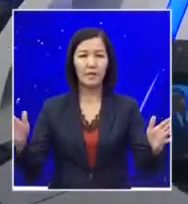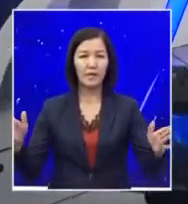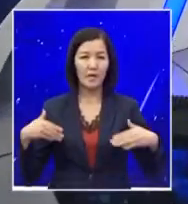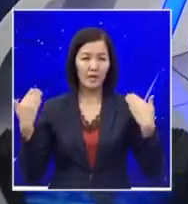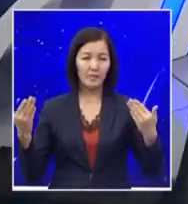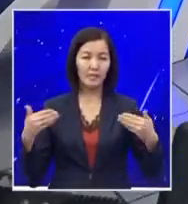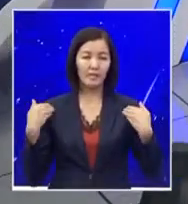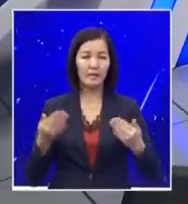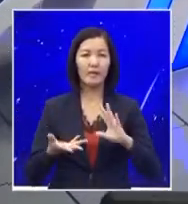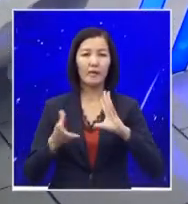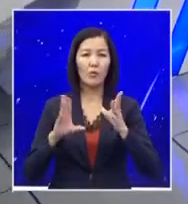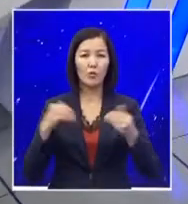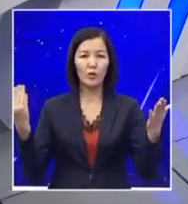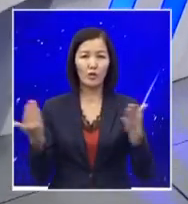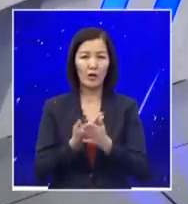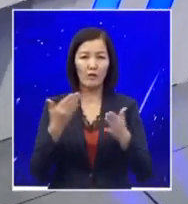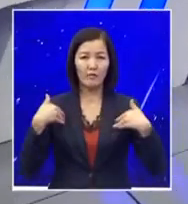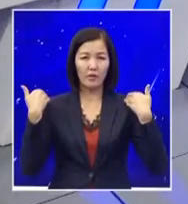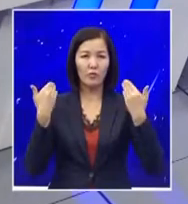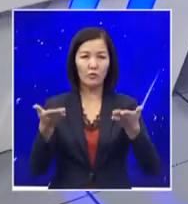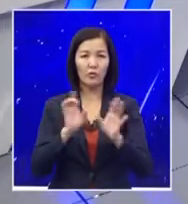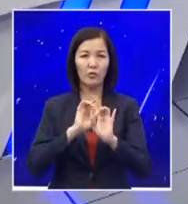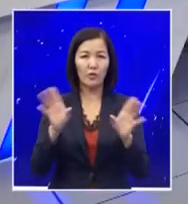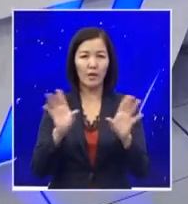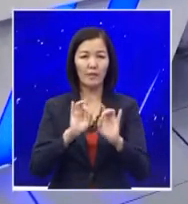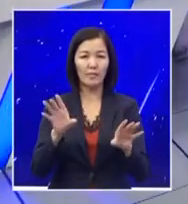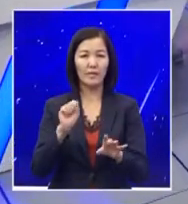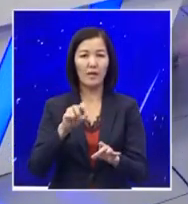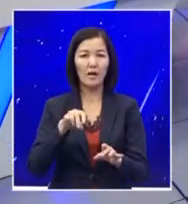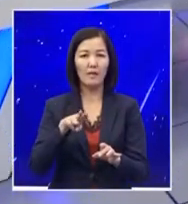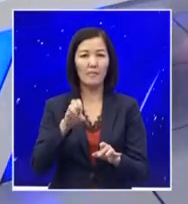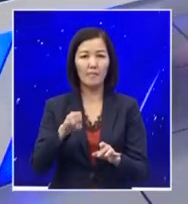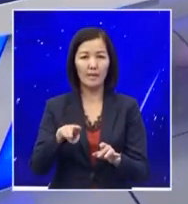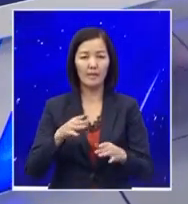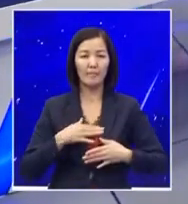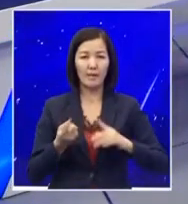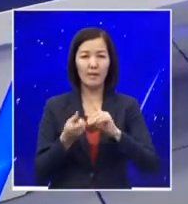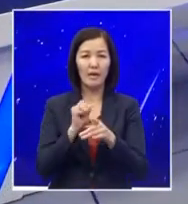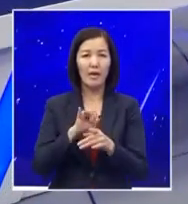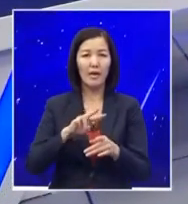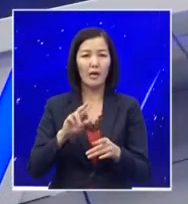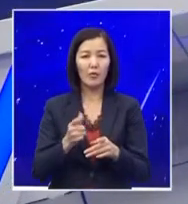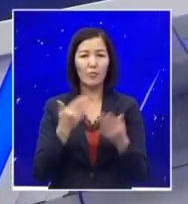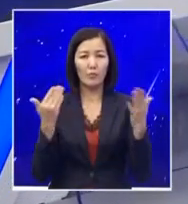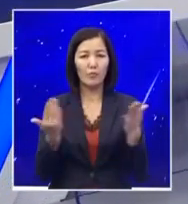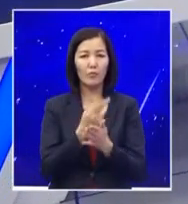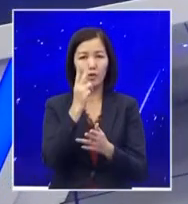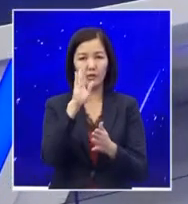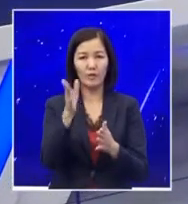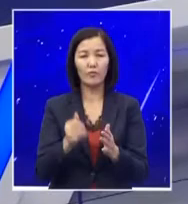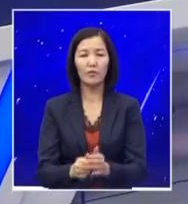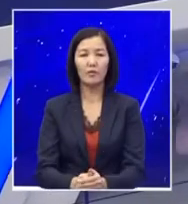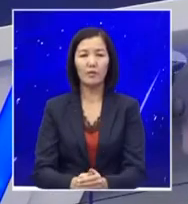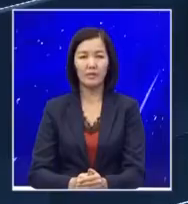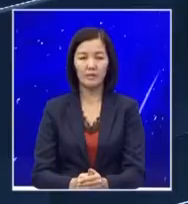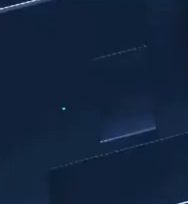Ассаламу алейкум, қадірмен көрермен, тікелей эфирде қорытынды жаңалықтар. Студияда Алмат Хамид, сурдо одырмада Айгүл Жұмашқызы. Бүгінгі хабарда көретіндеріңіз.